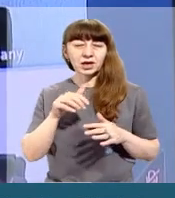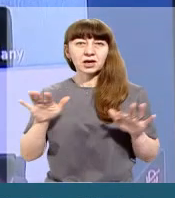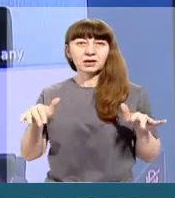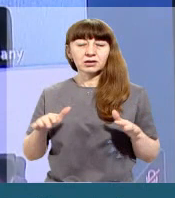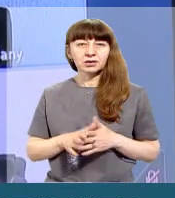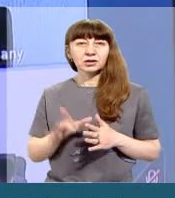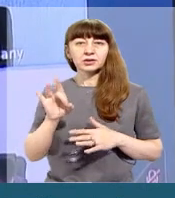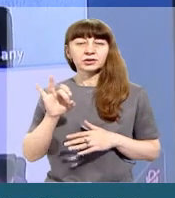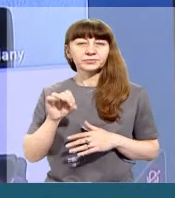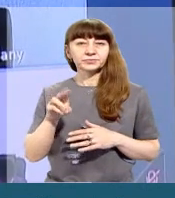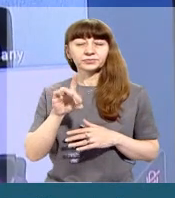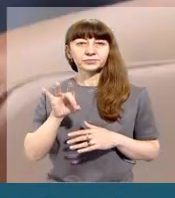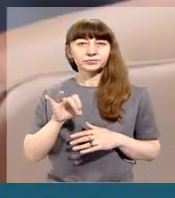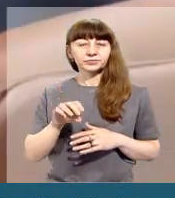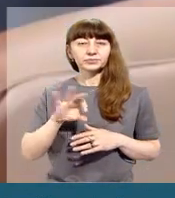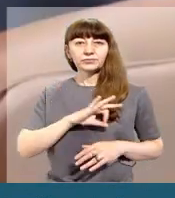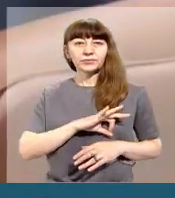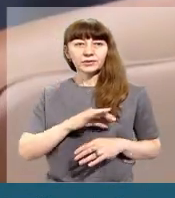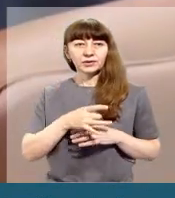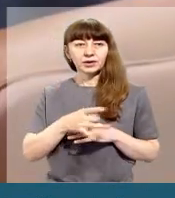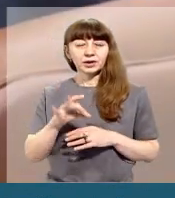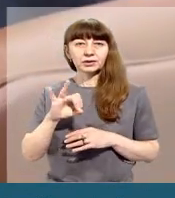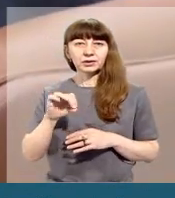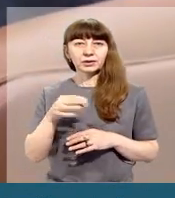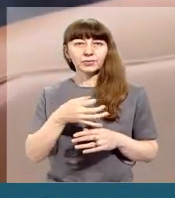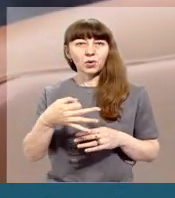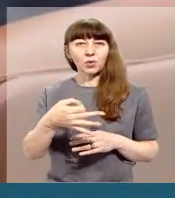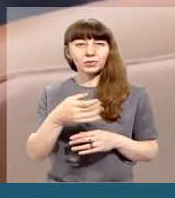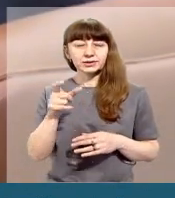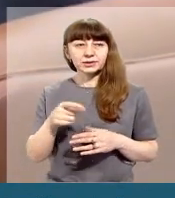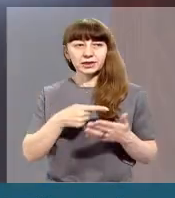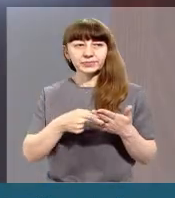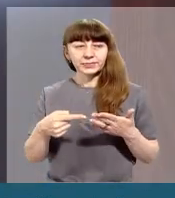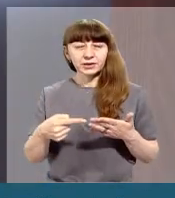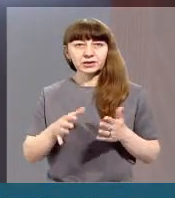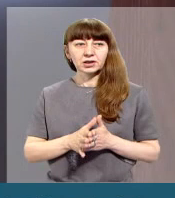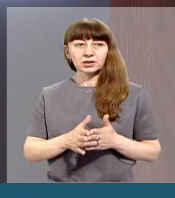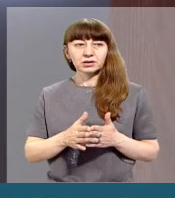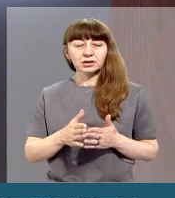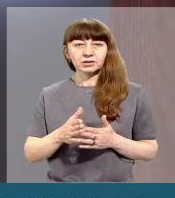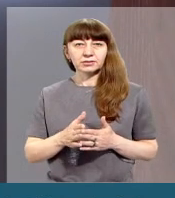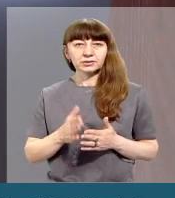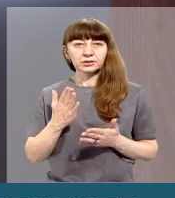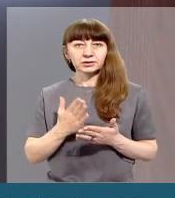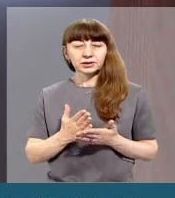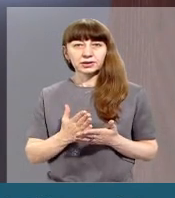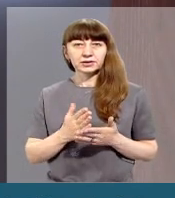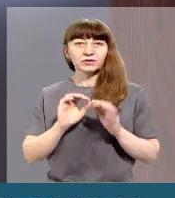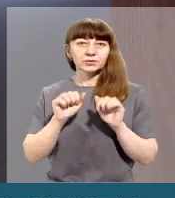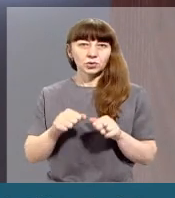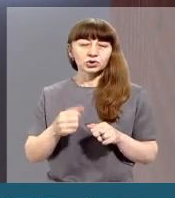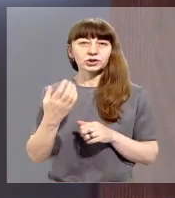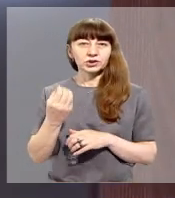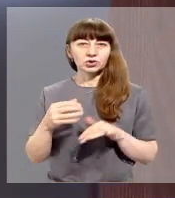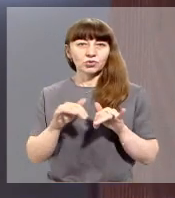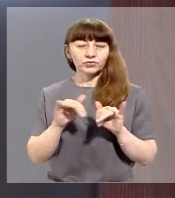Облыс әкімі бұл көрсеткішті арттыруда өңірде мүмкіндікте әлеуетте бар екендігін айтты. Проработка новых инвестиционных проектов должна осуществляться